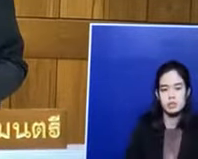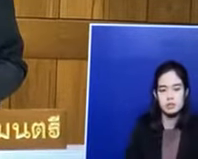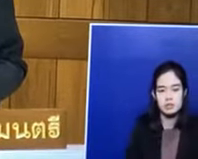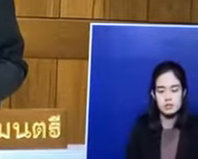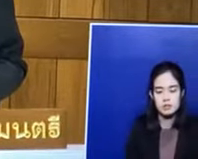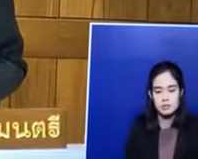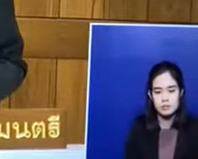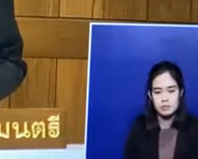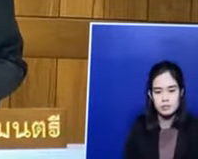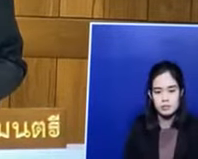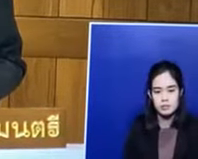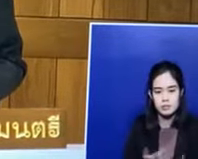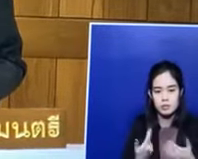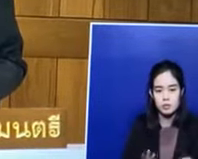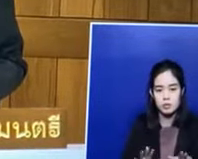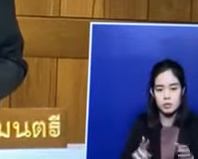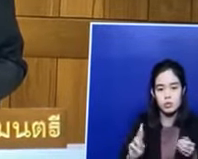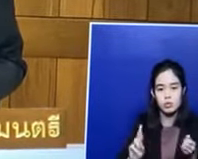ระดับ